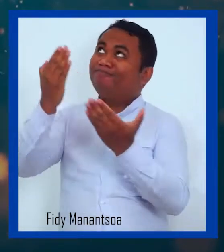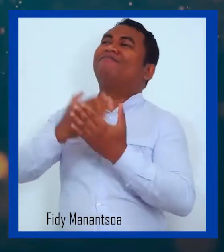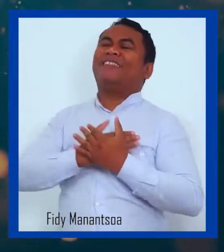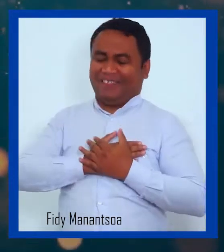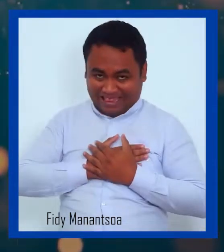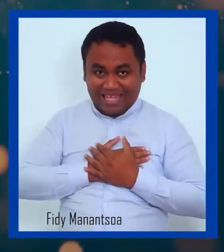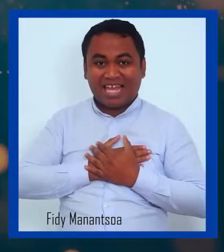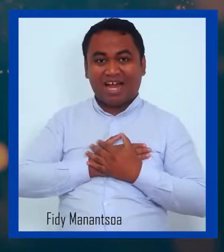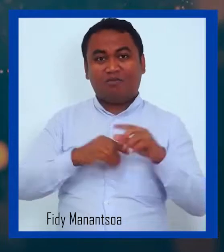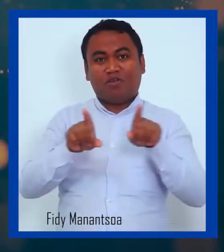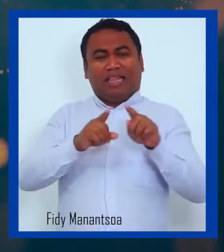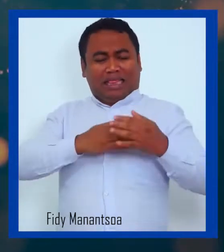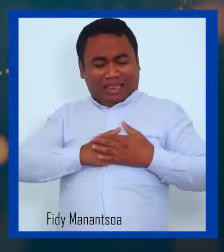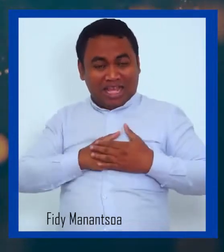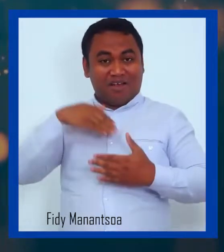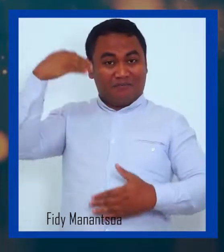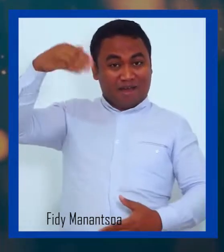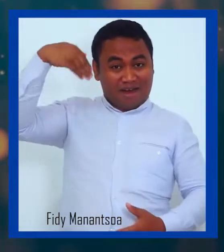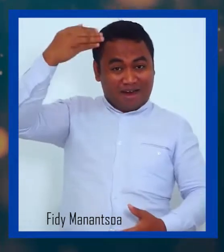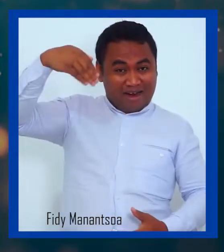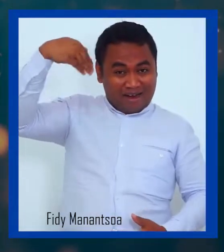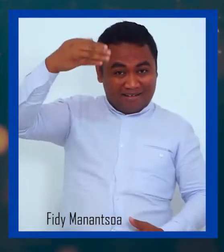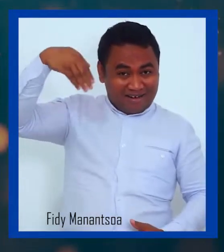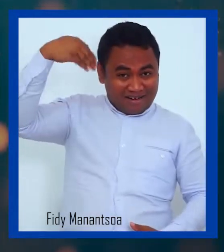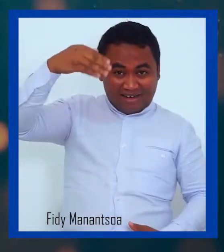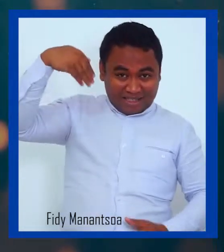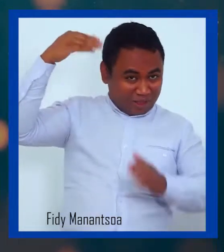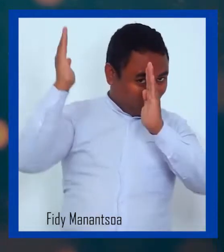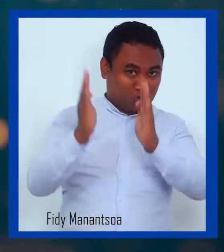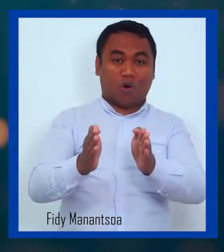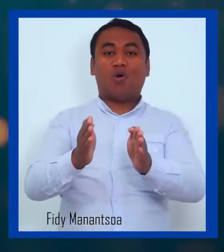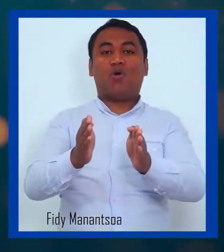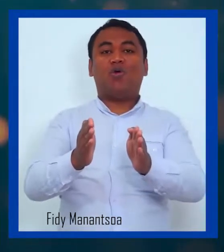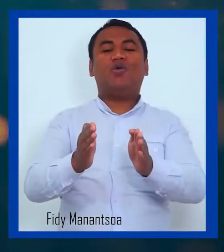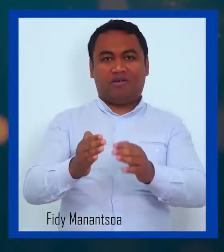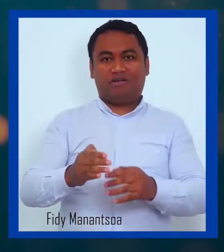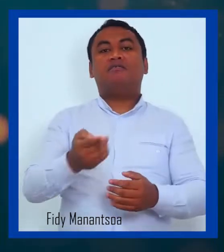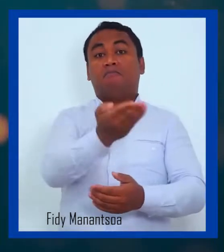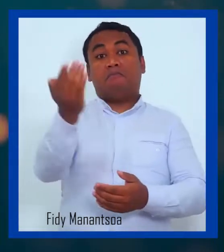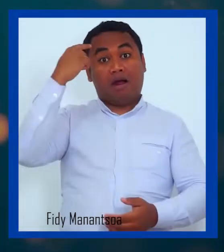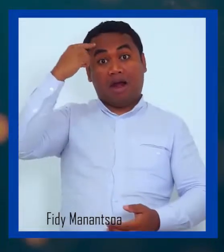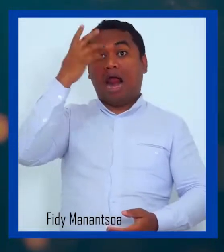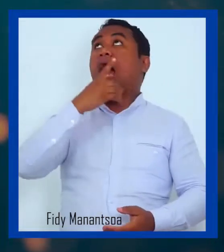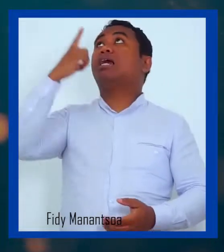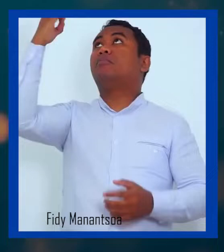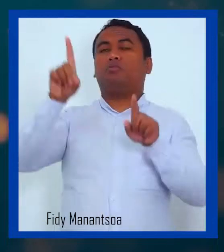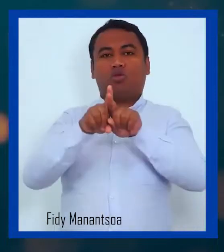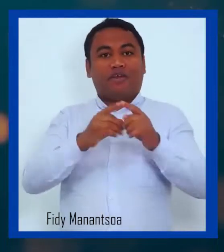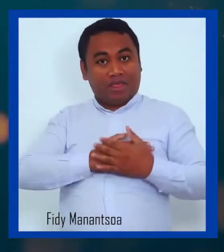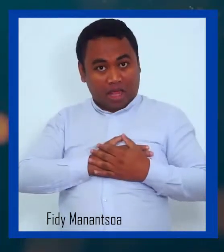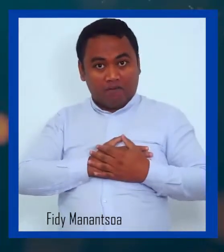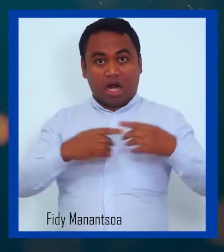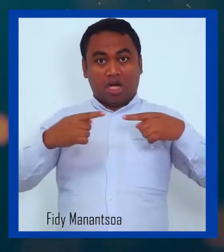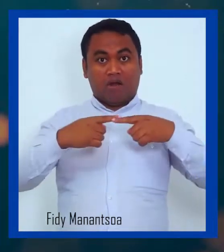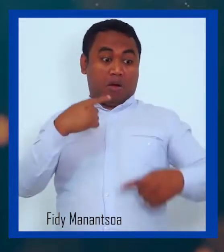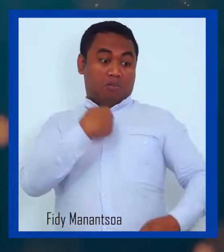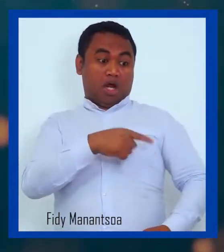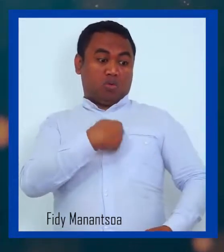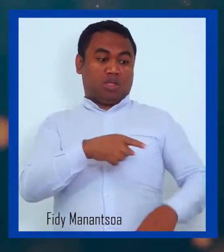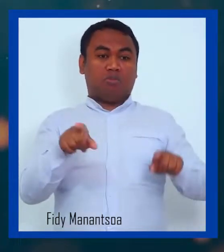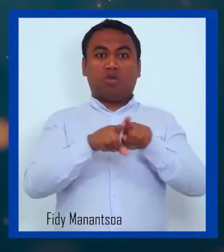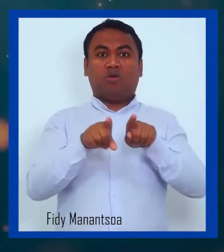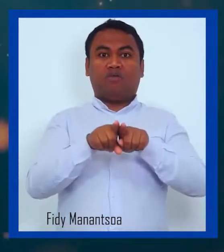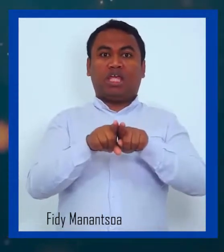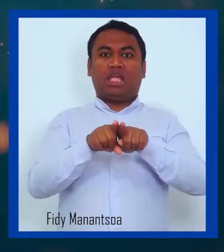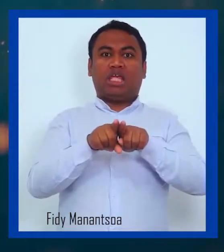Ary tena fitiavana mandrakizay mihitsy. Izay ilay hitiavana ianao. Haitsika tsara ilay hoe Andriamanitra dia fitiavana. Fa rehefa manota